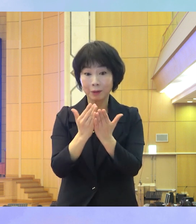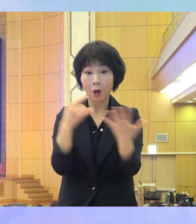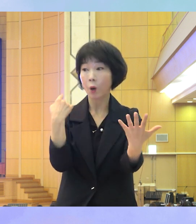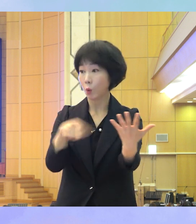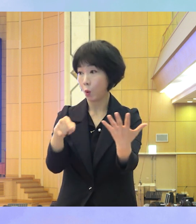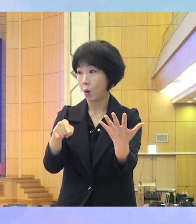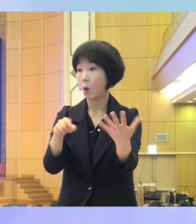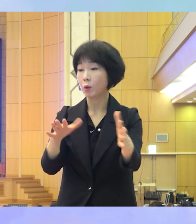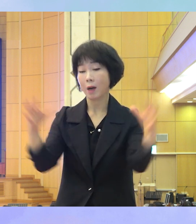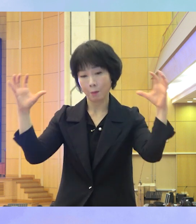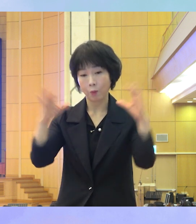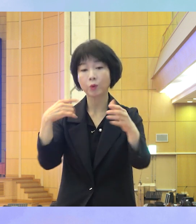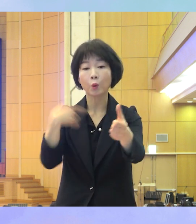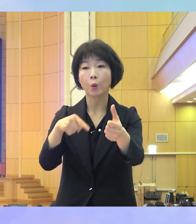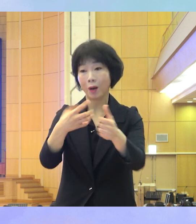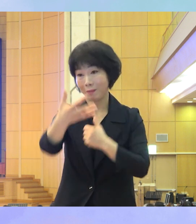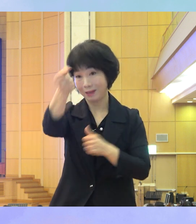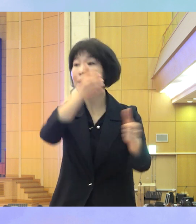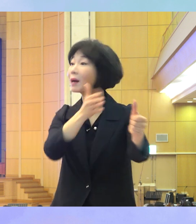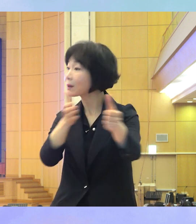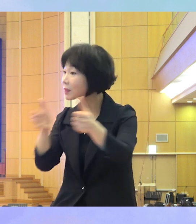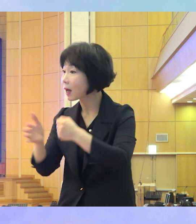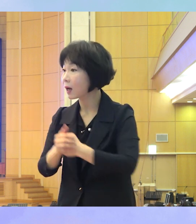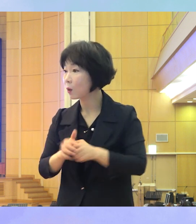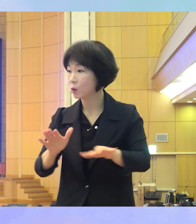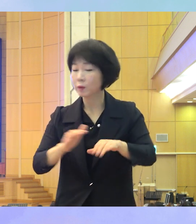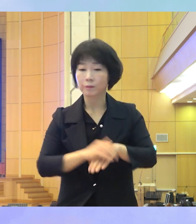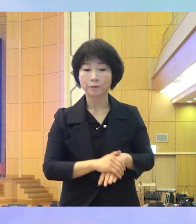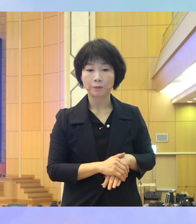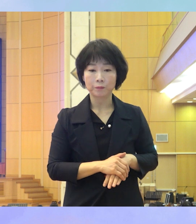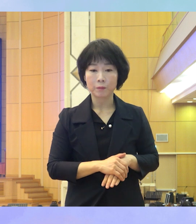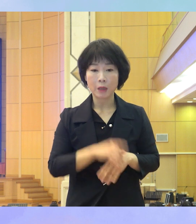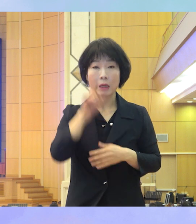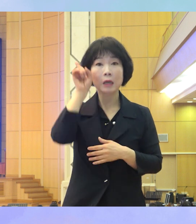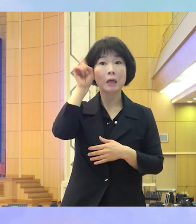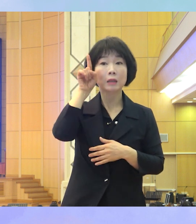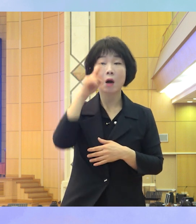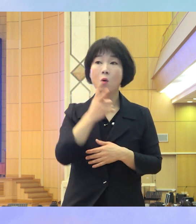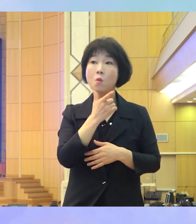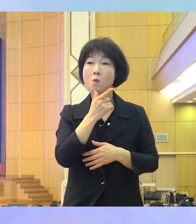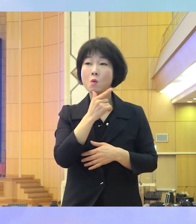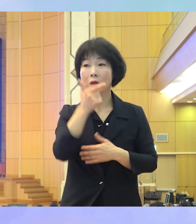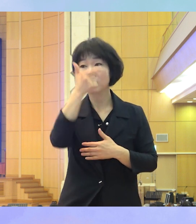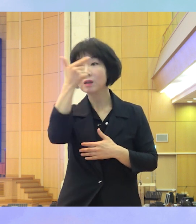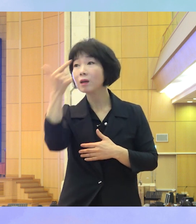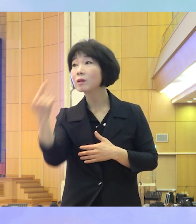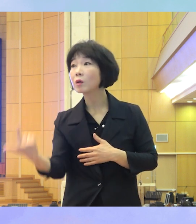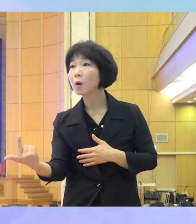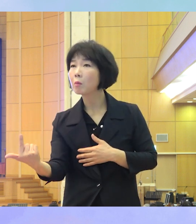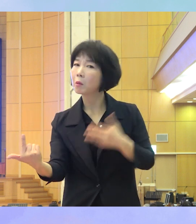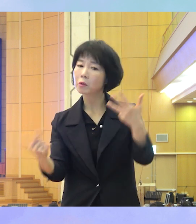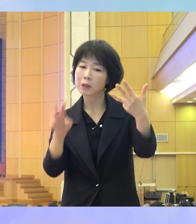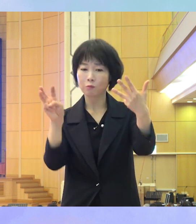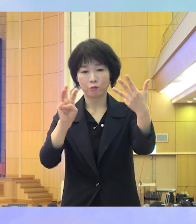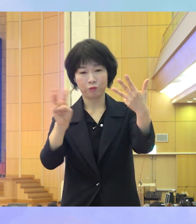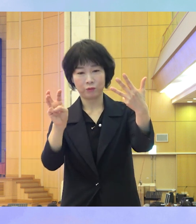교육과 중급 교육은 있습니다. 내일 월요일 저녁 8시